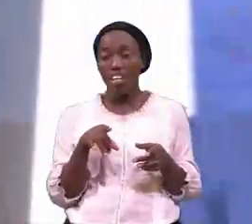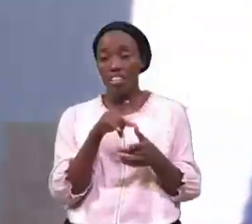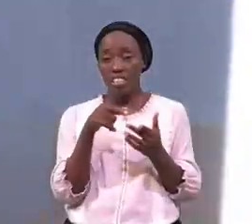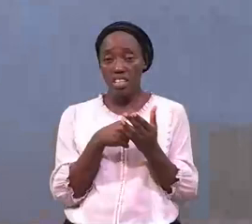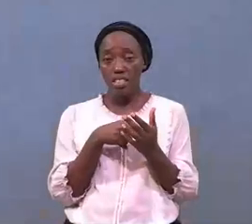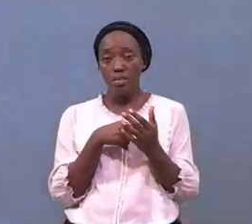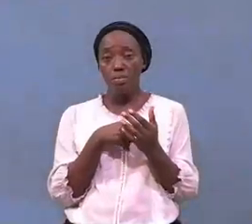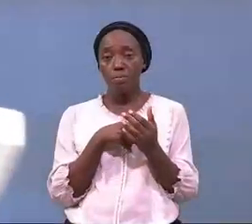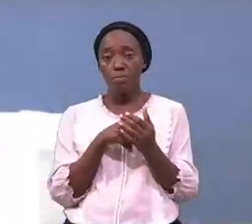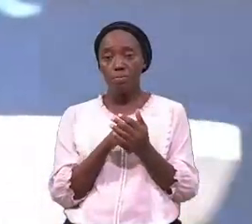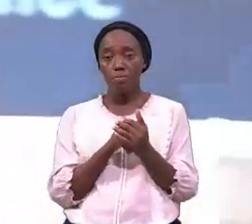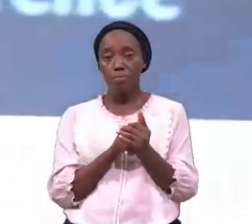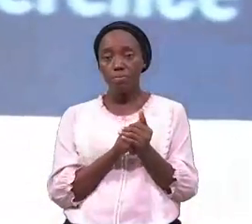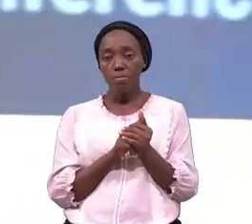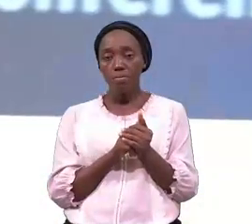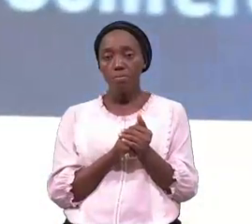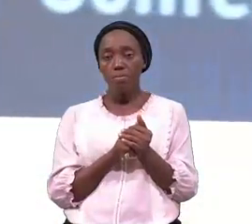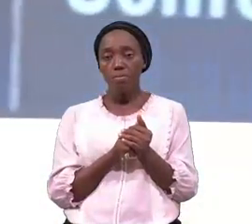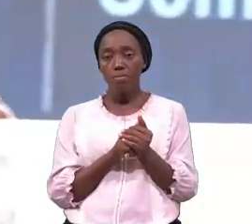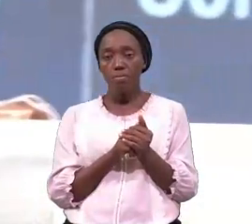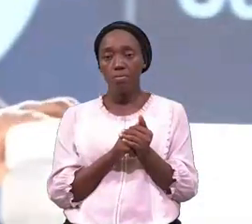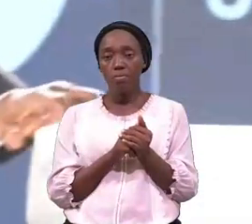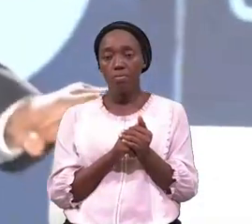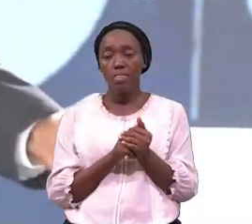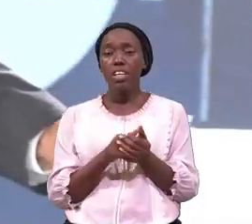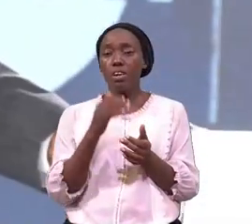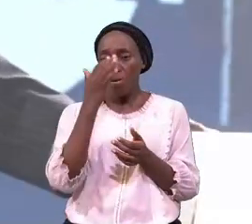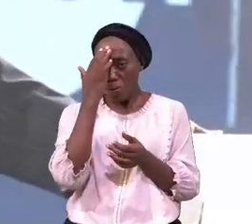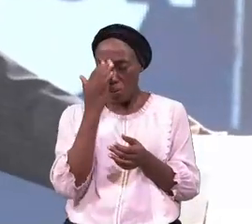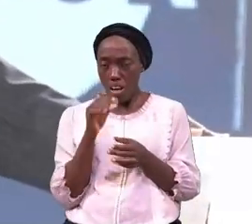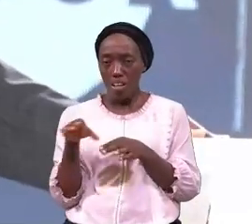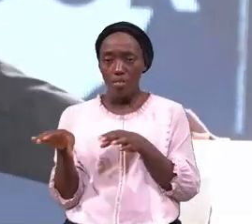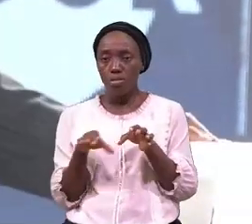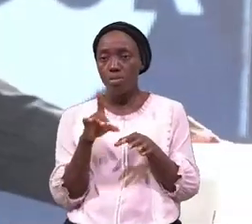m'aimer, pasteur, prédicateur.